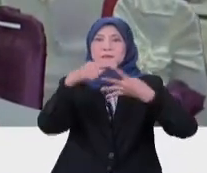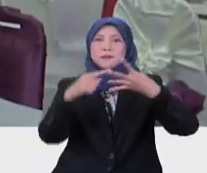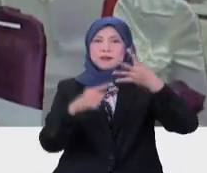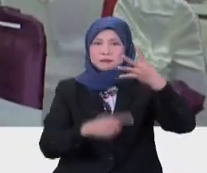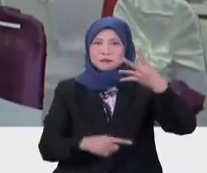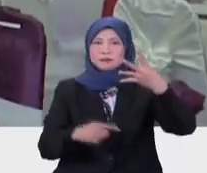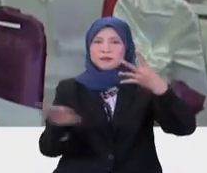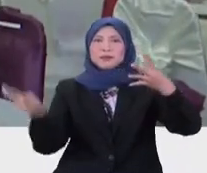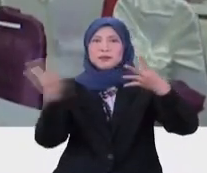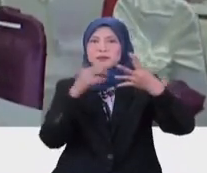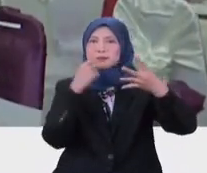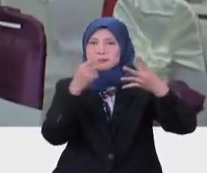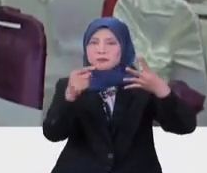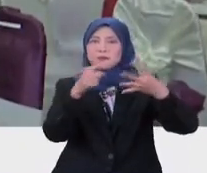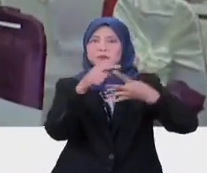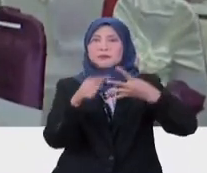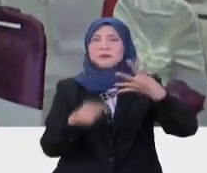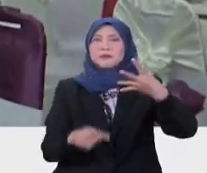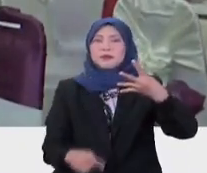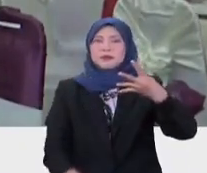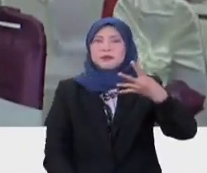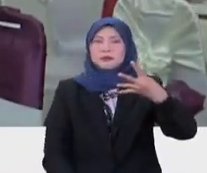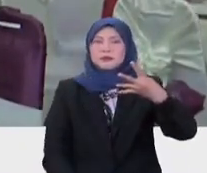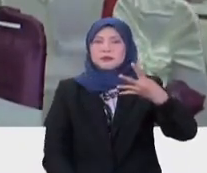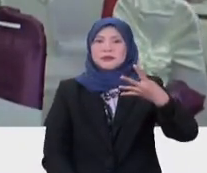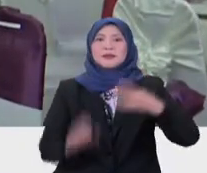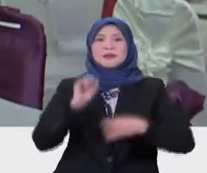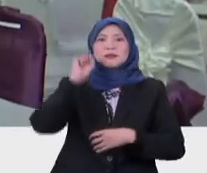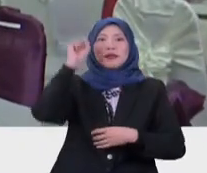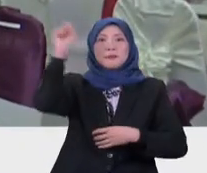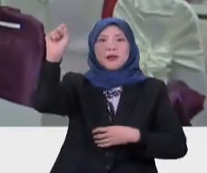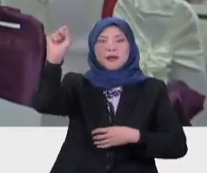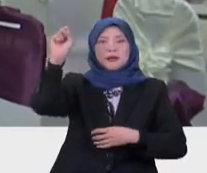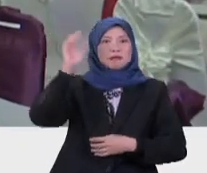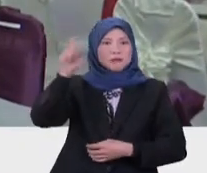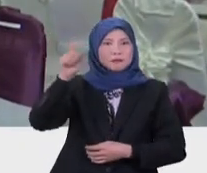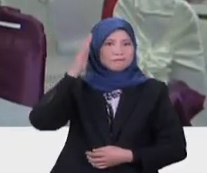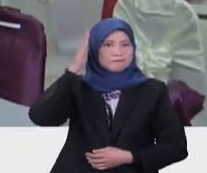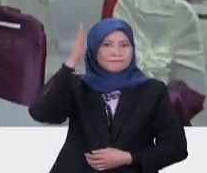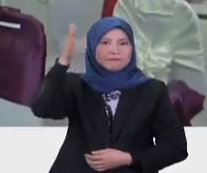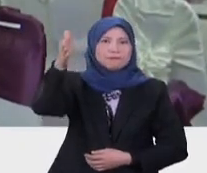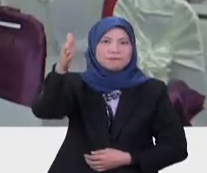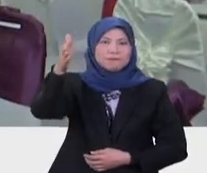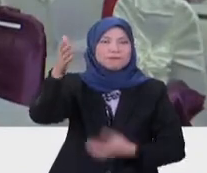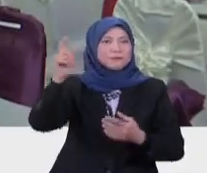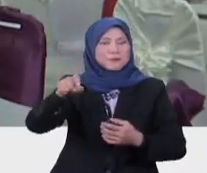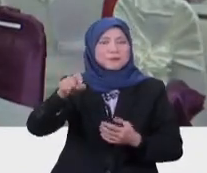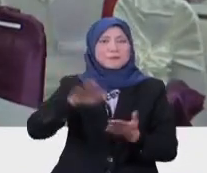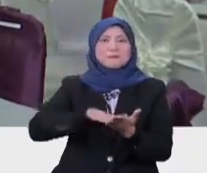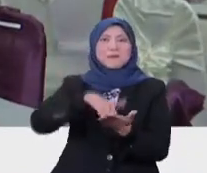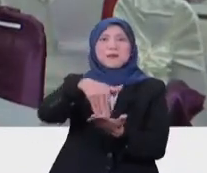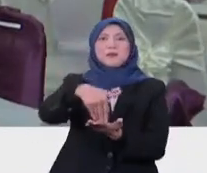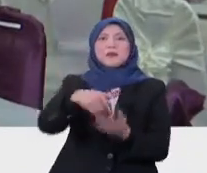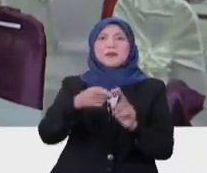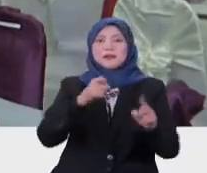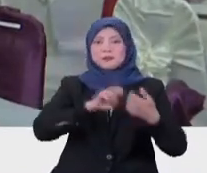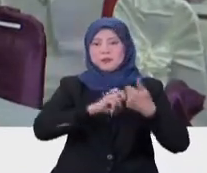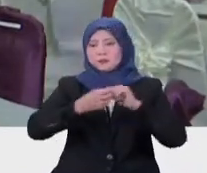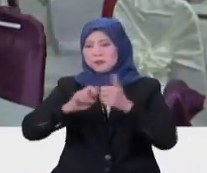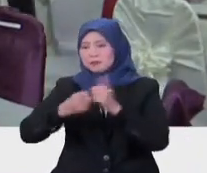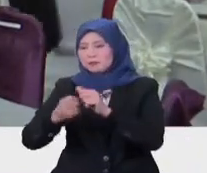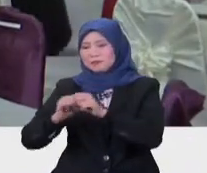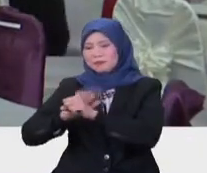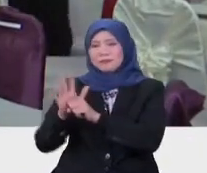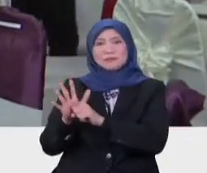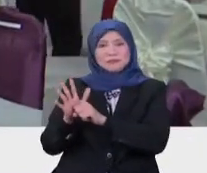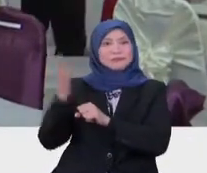disebutkan itu. Salah satunya ialah Sabah Moving Forward. So Moving Forward, kita kebangun daripada permasalahan daripada COVID